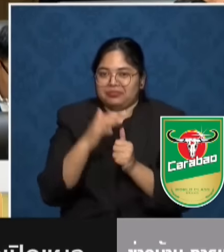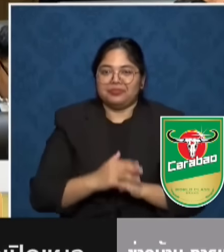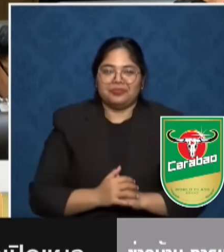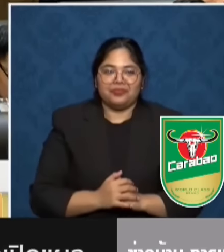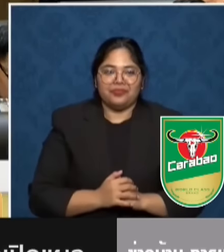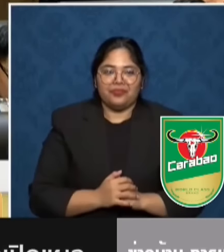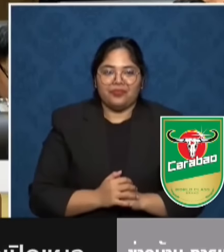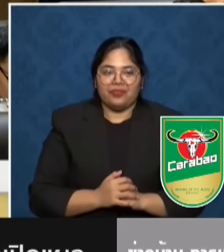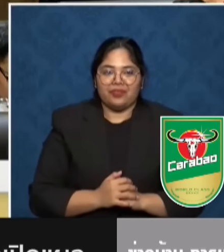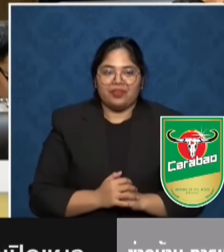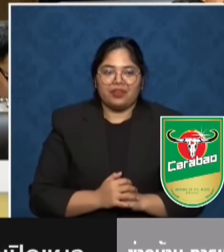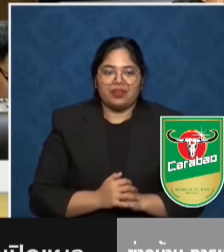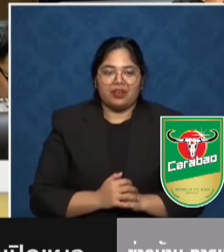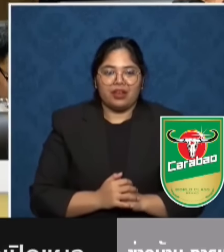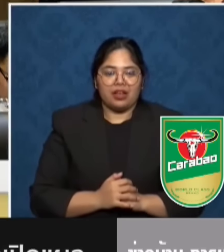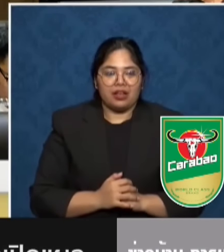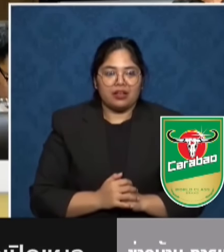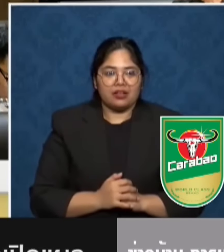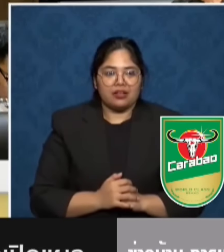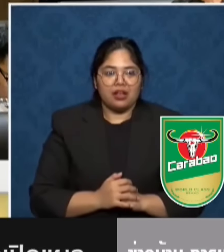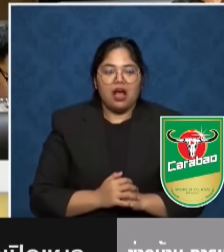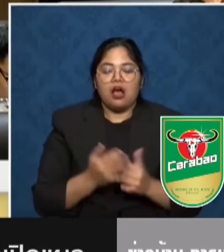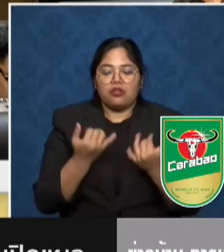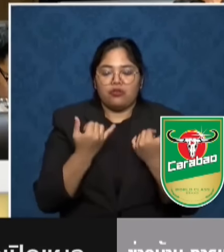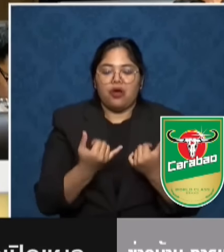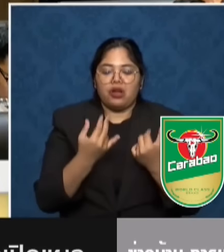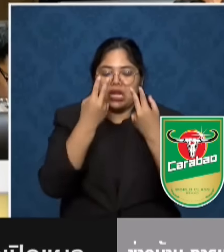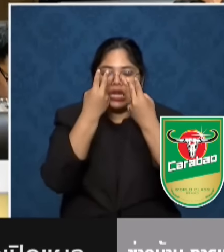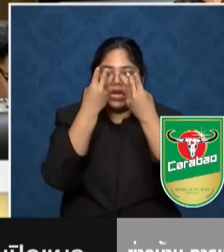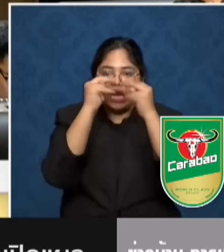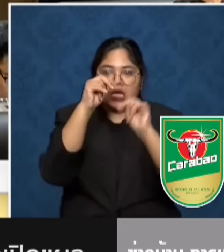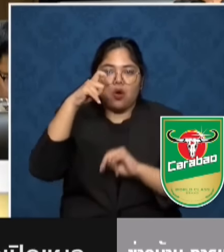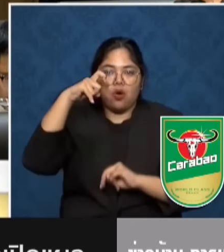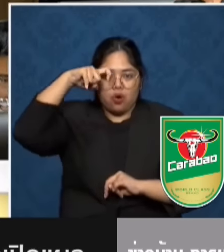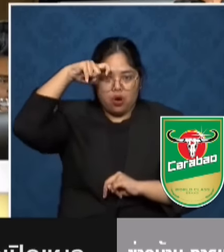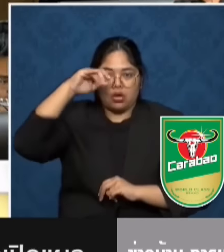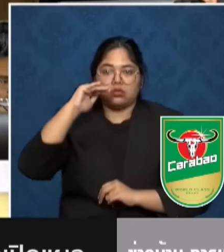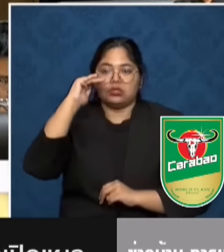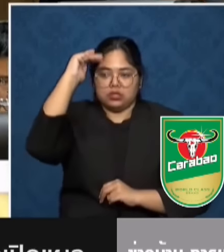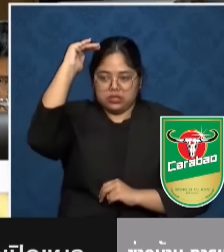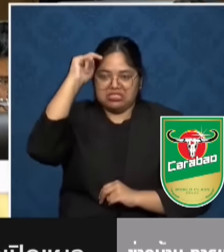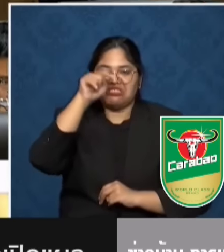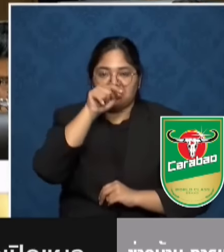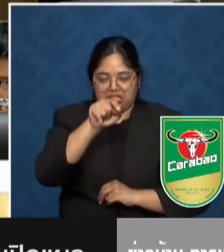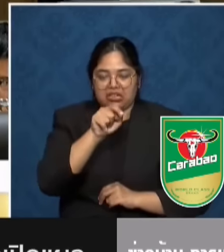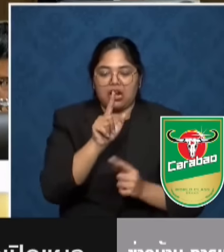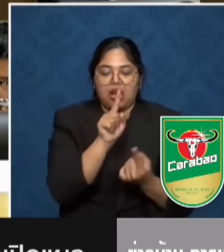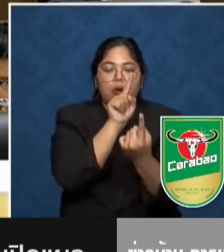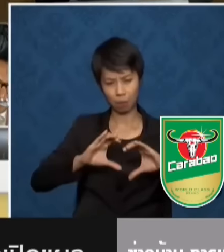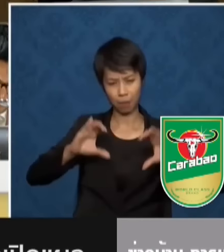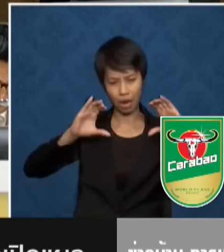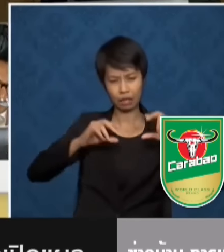ลนี้เรื่องที่ซอกก่อนบ่อนทำลายมากที่สุดคือเรื่องความยุติธรรมที่มี2มาตรฐานฟังดูฮะ